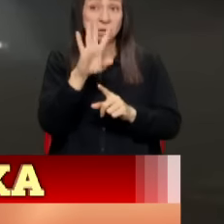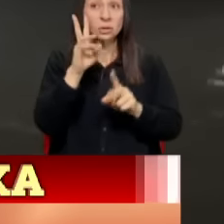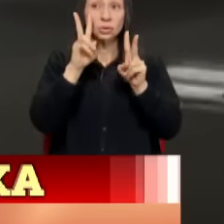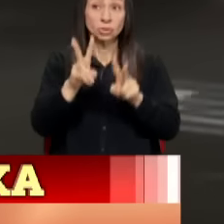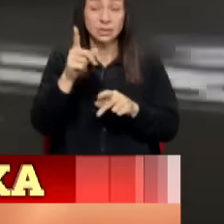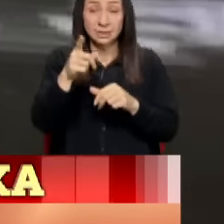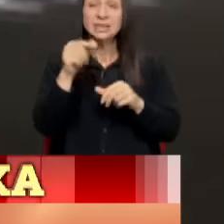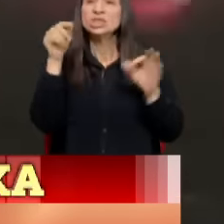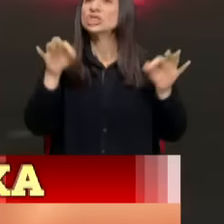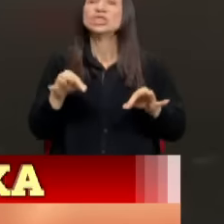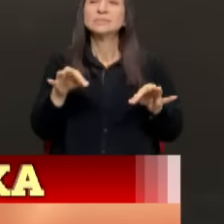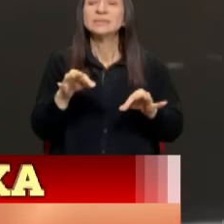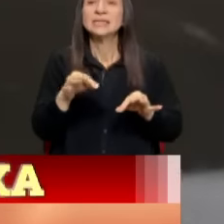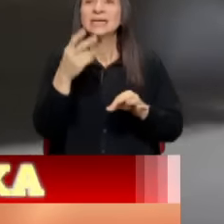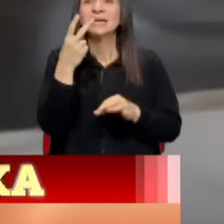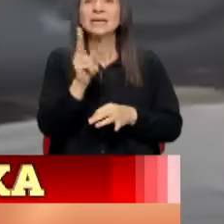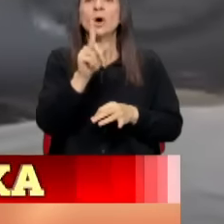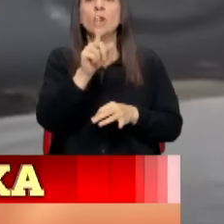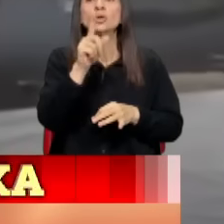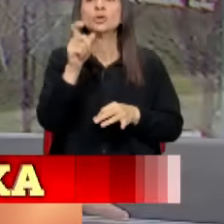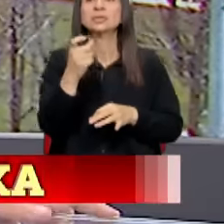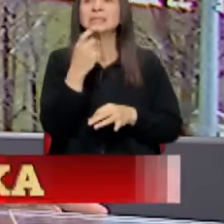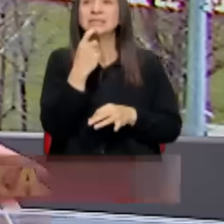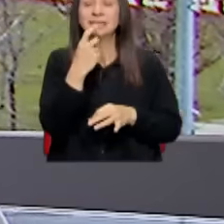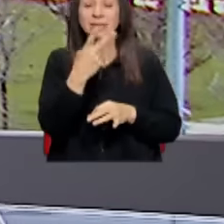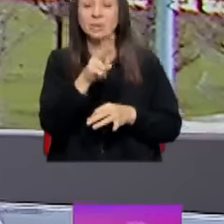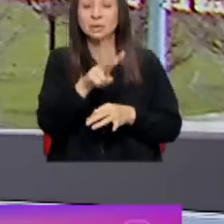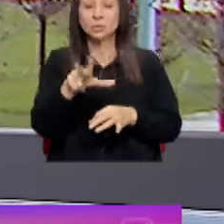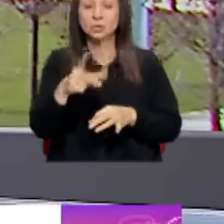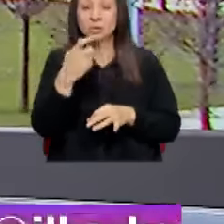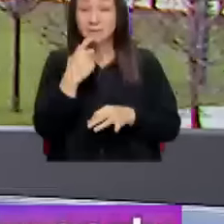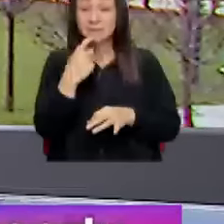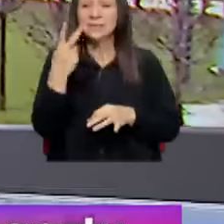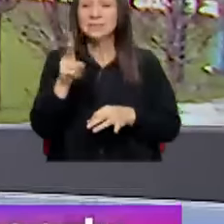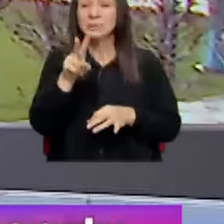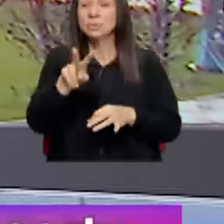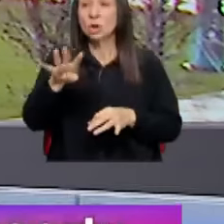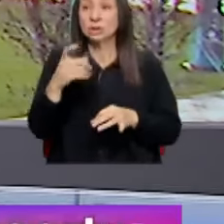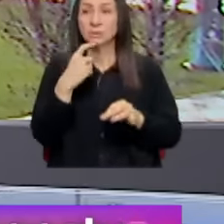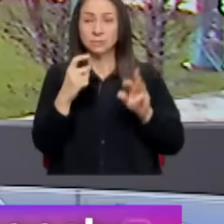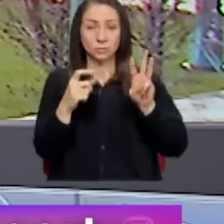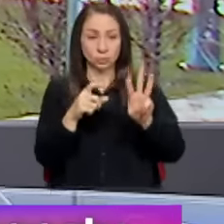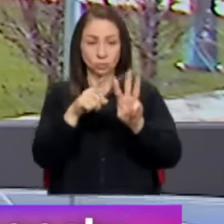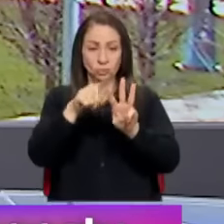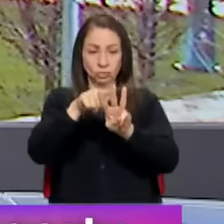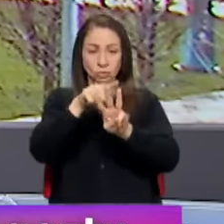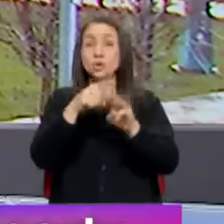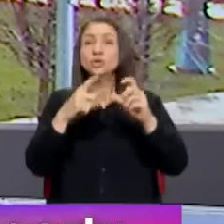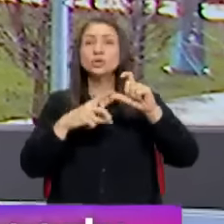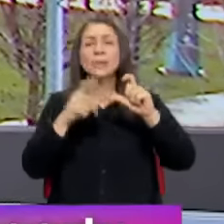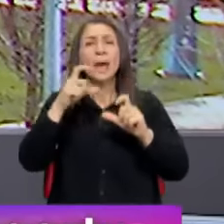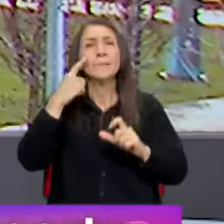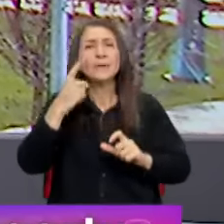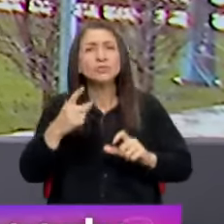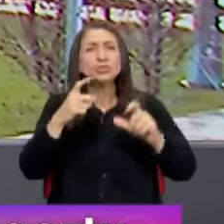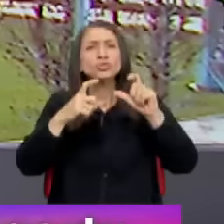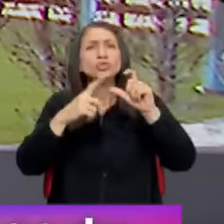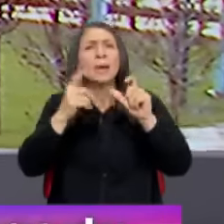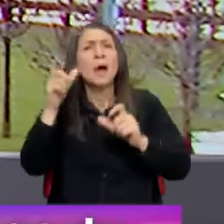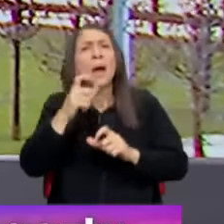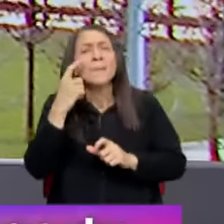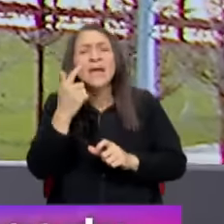ekranlarınıza taşıyacağız. Şimdi 2019 yılı, 2023 yılı ve 2024 yılı Şubat aylarına bakacağız. Ve Şubat